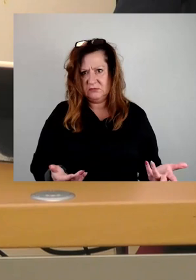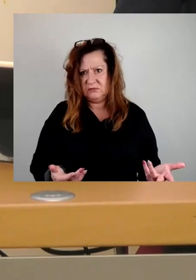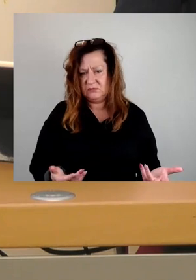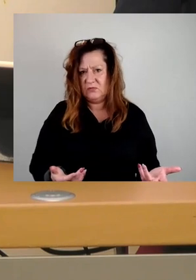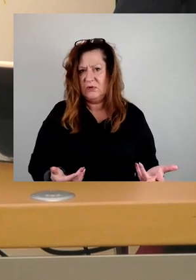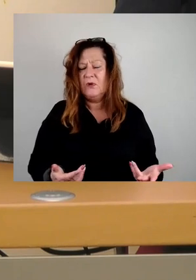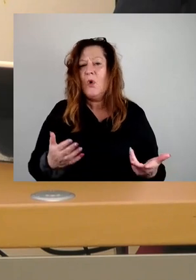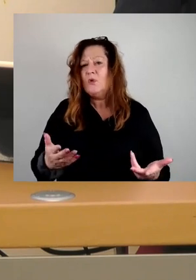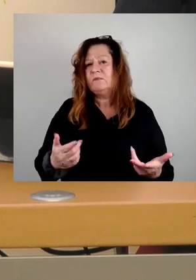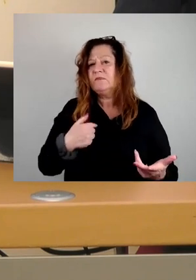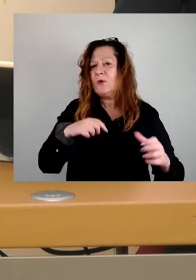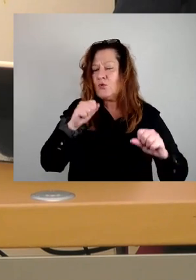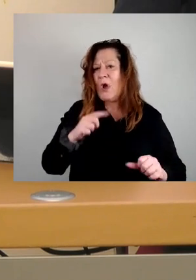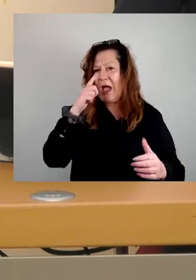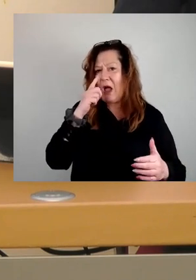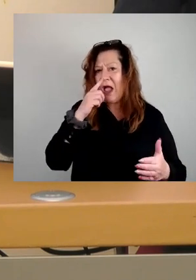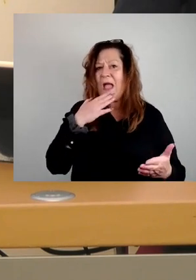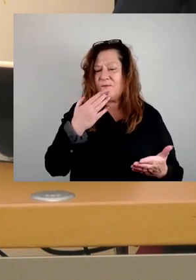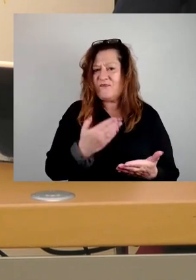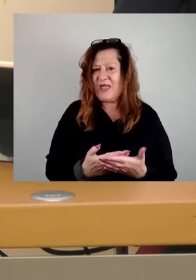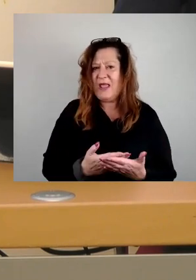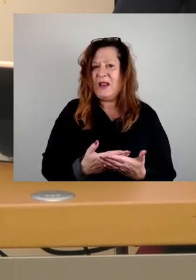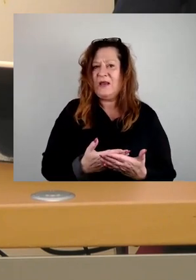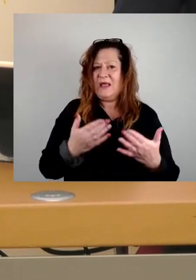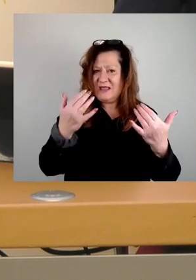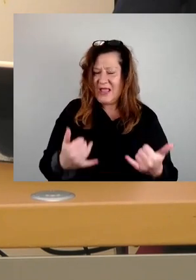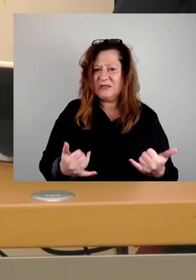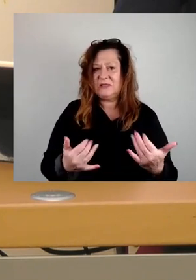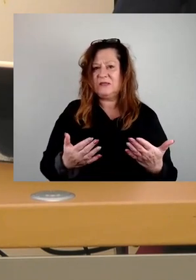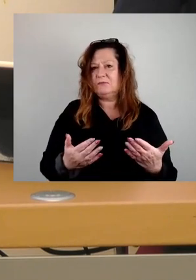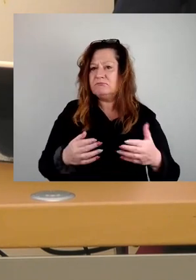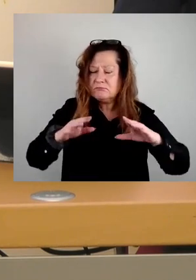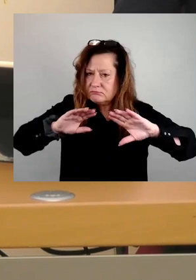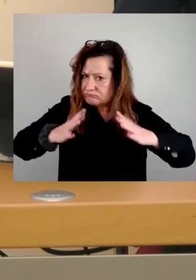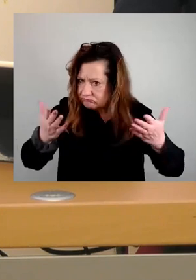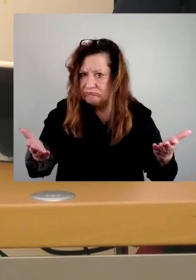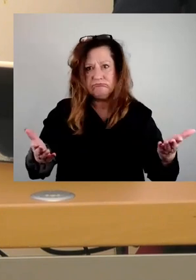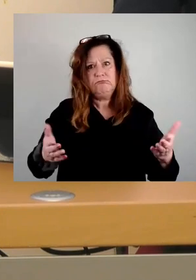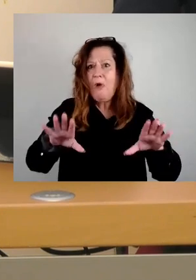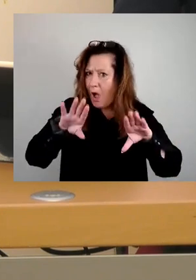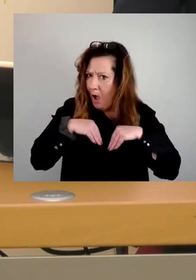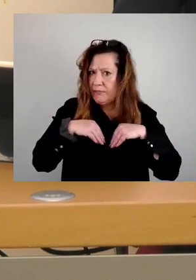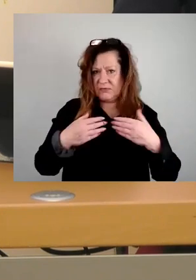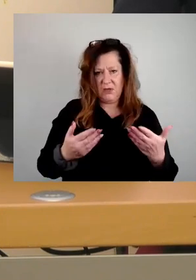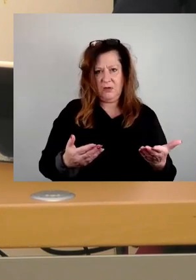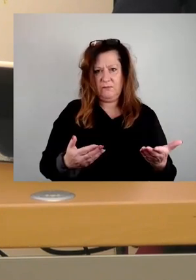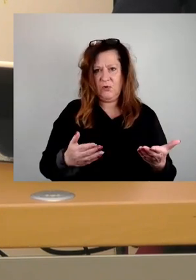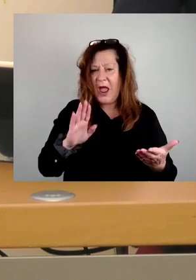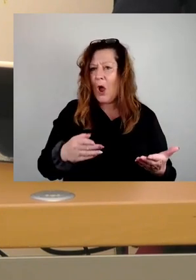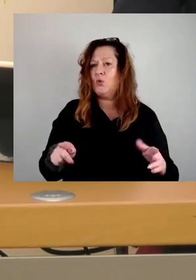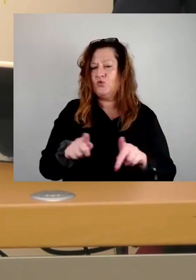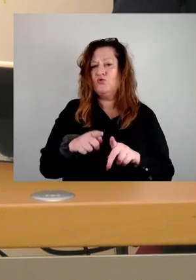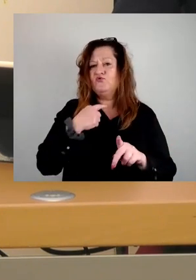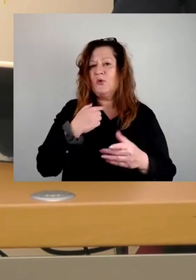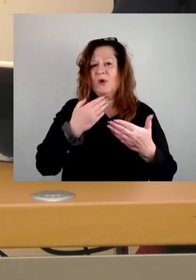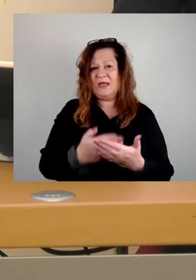insoweit kann ich Ihnen nur empfehlen, es jetzt zu nutzen und jetzt eben dementsprechend auch zuzugreifen.